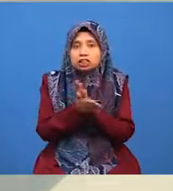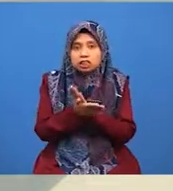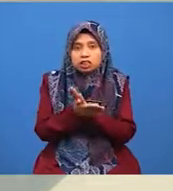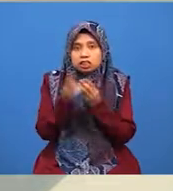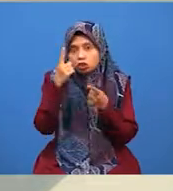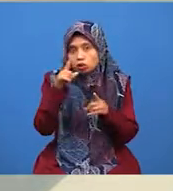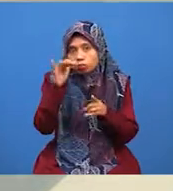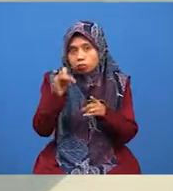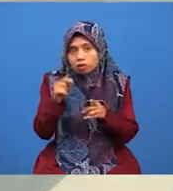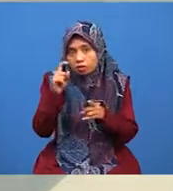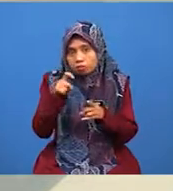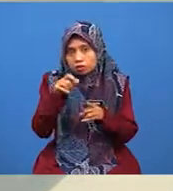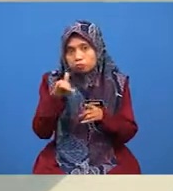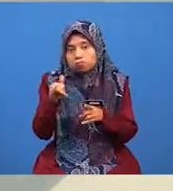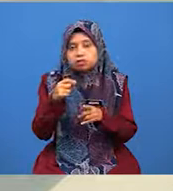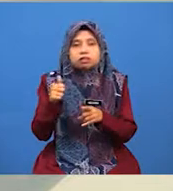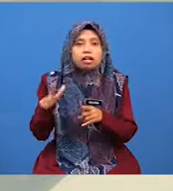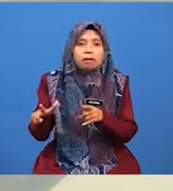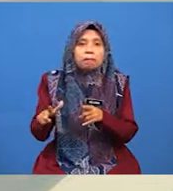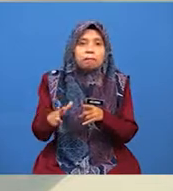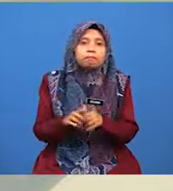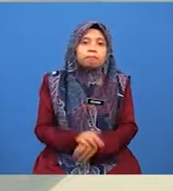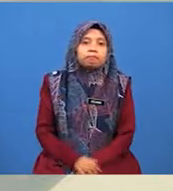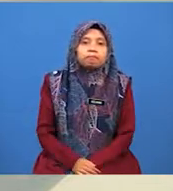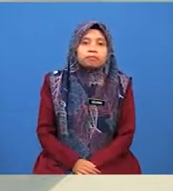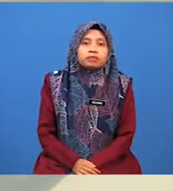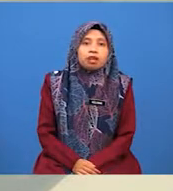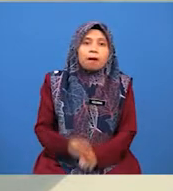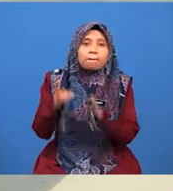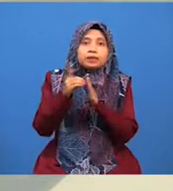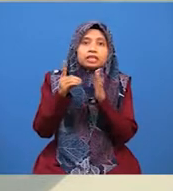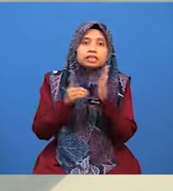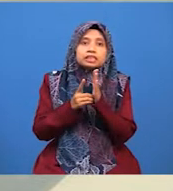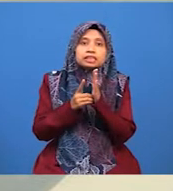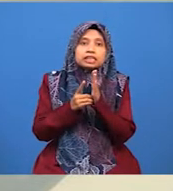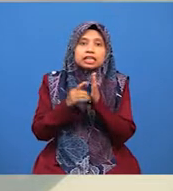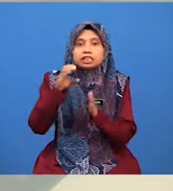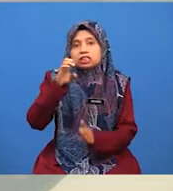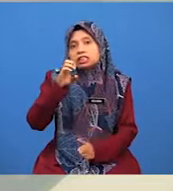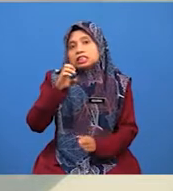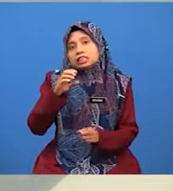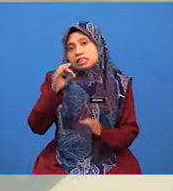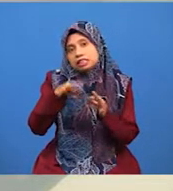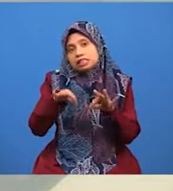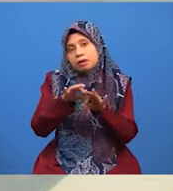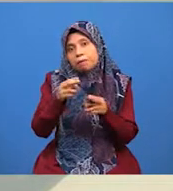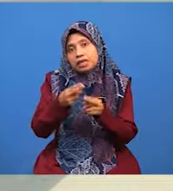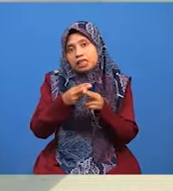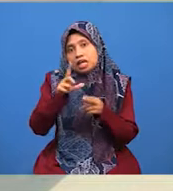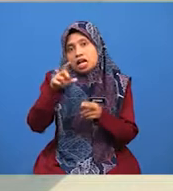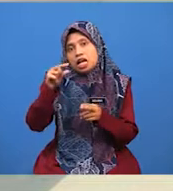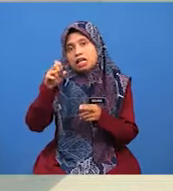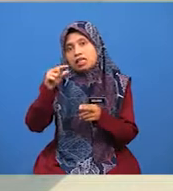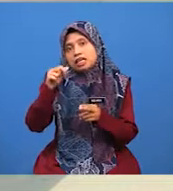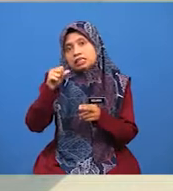Jadi, jawapan yang sepatutnya ialah berdasarkan cerpen Legasi Tapai Ubi,